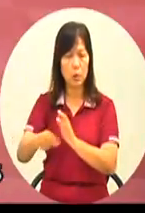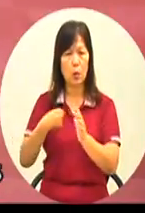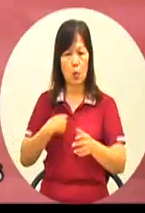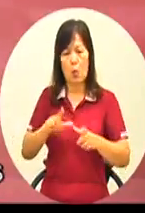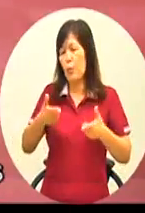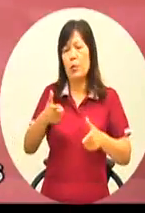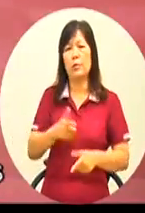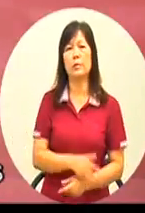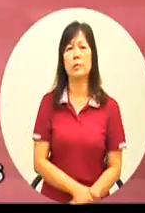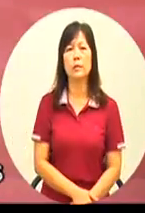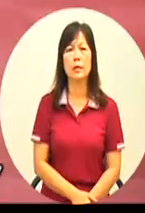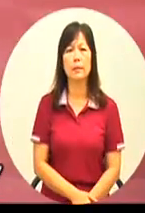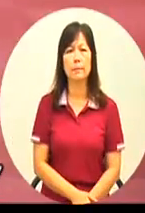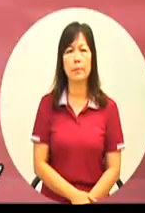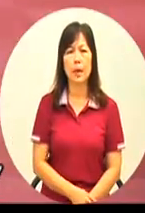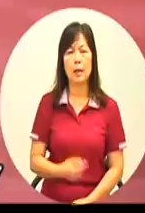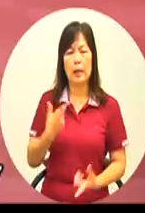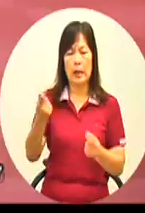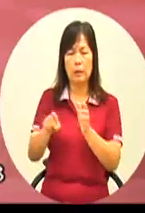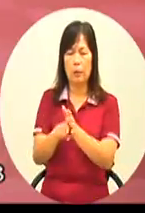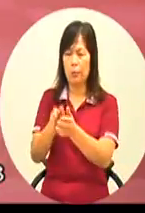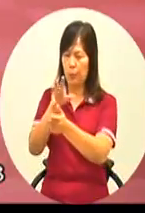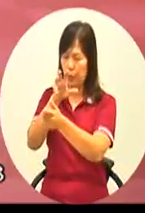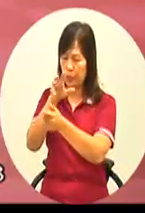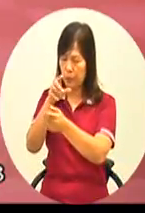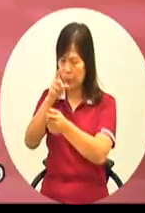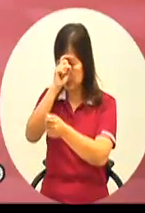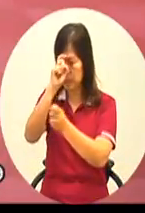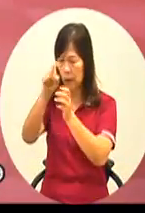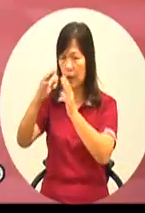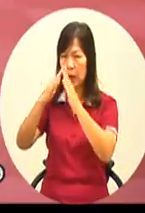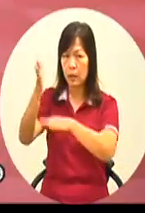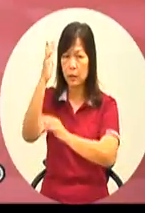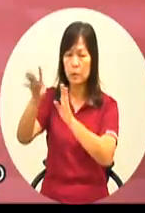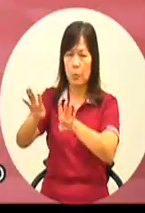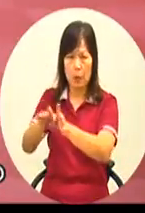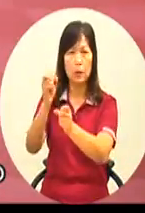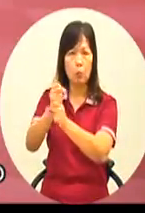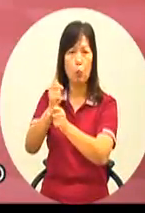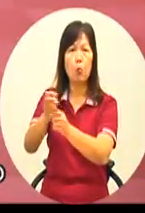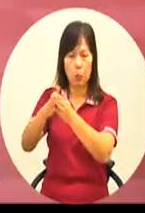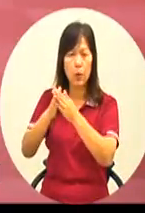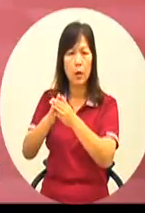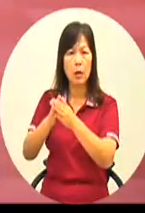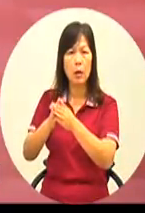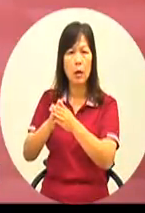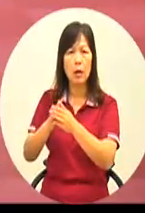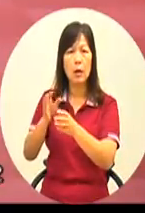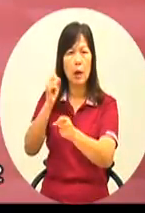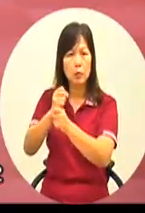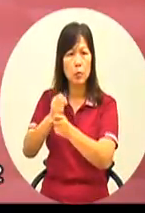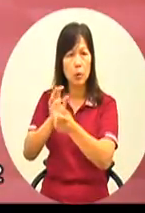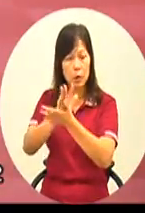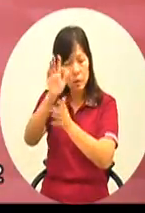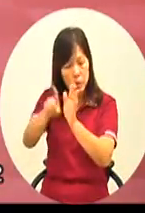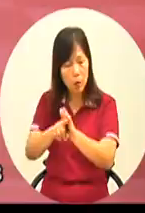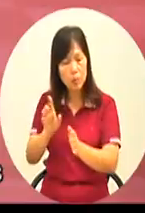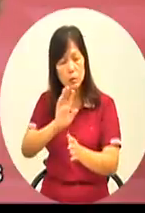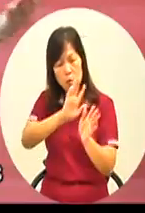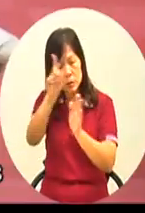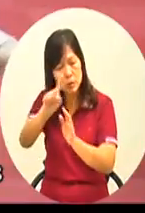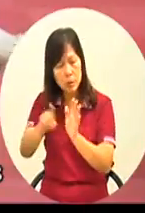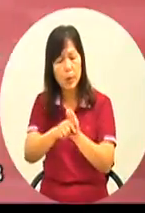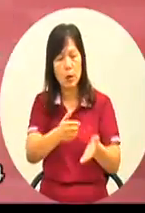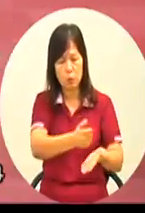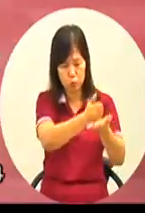任。但是当然，我也会强烈的要求政府一定要启动，启动的结果我们尊重民意的结果。安尼，